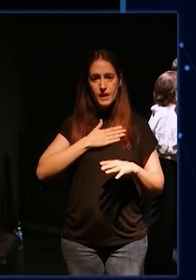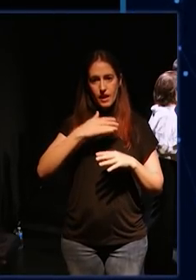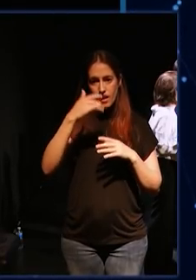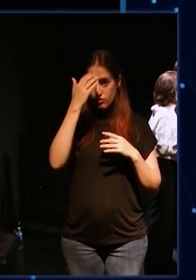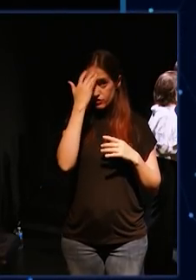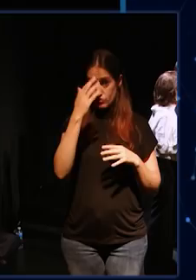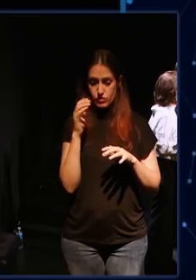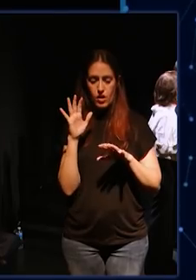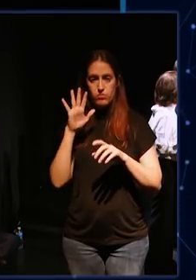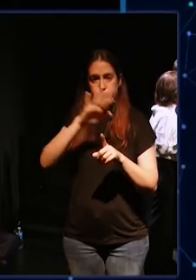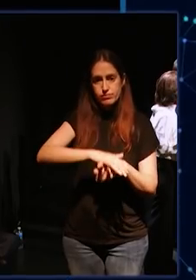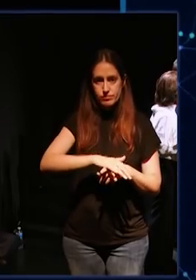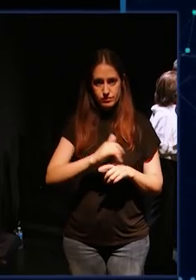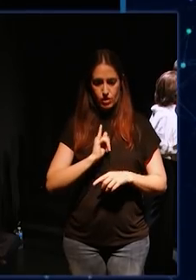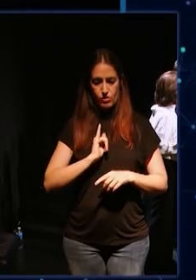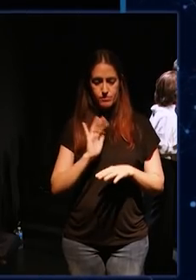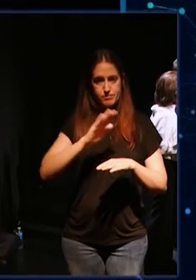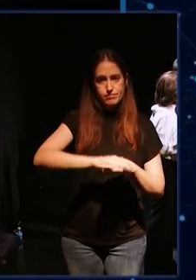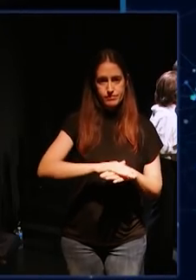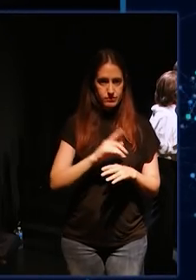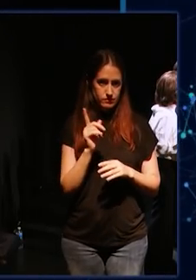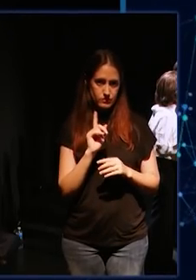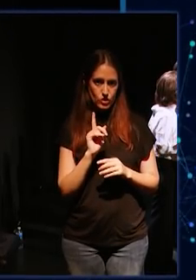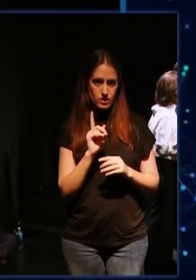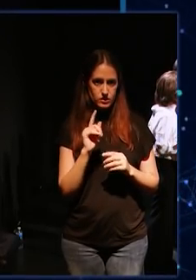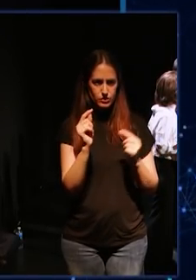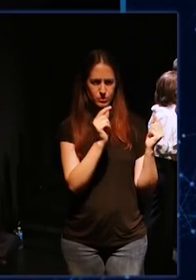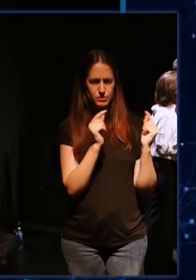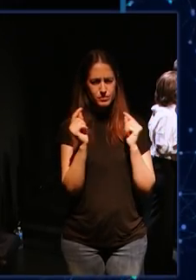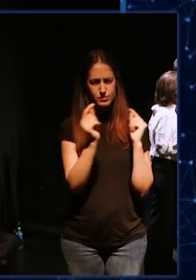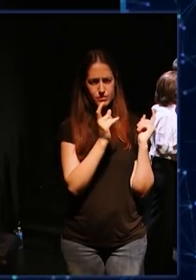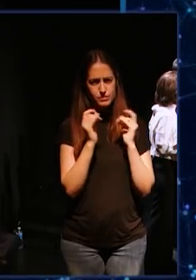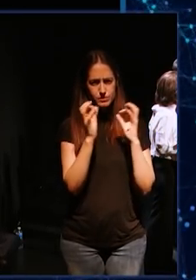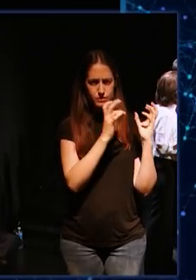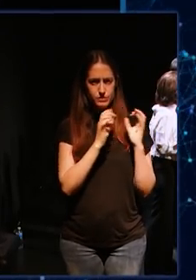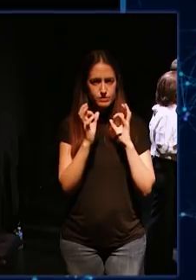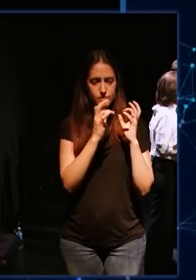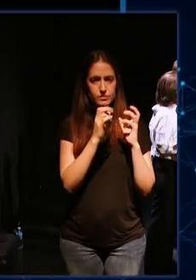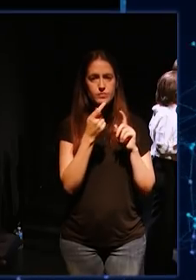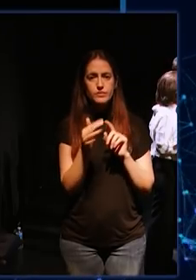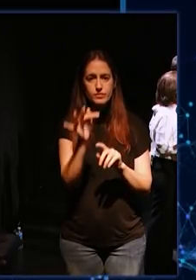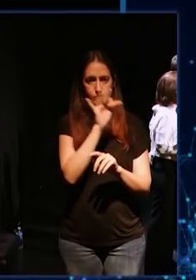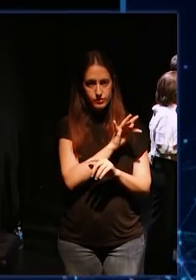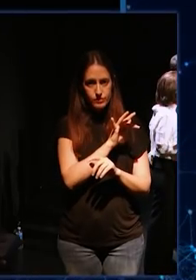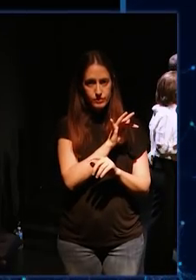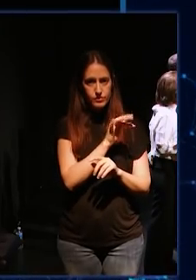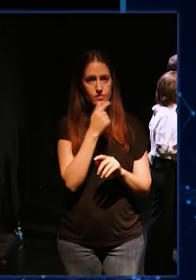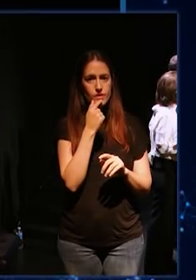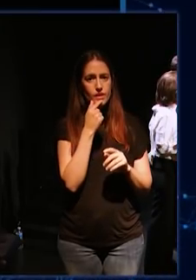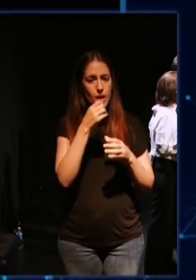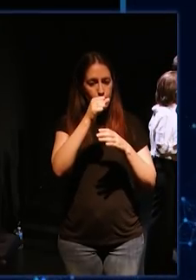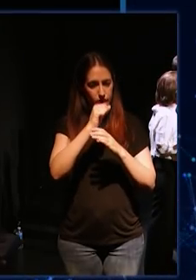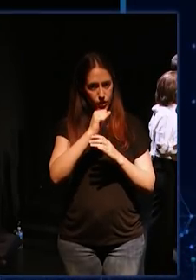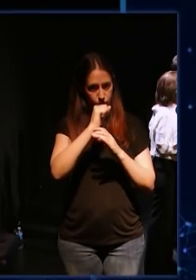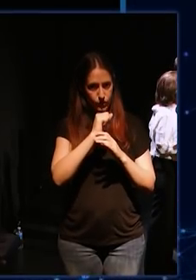llei i no està respectant a les persones. Crec que ha quedat clara la posició. Anna Costa, Josep Quesada, us demanaria que baixéssiu una miqueta el micròfon i no